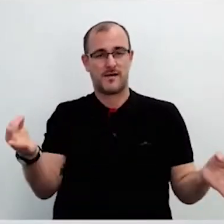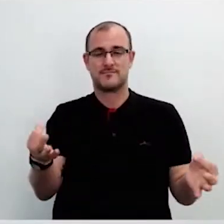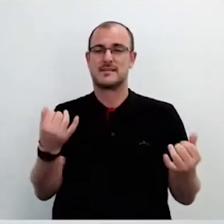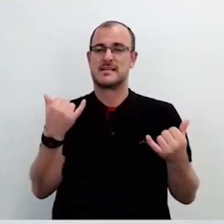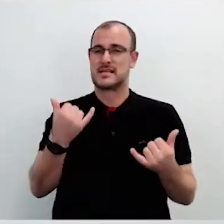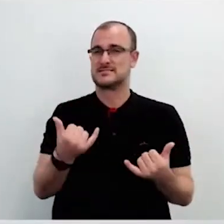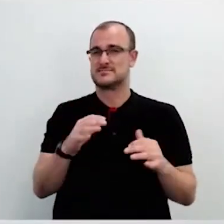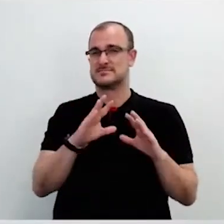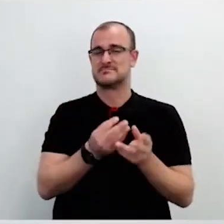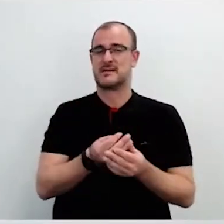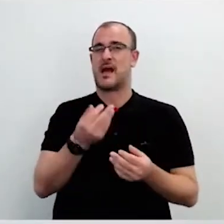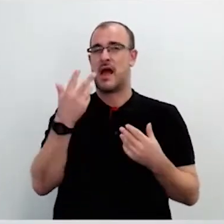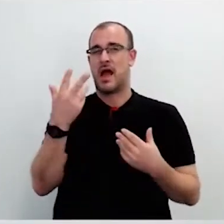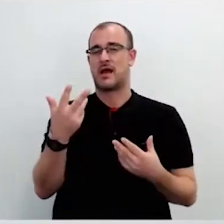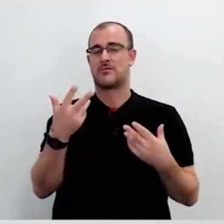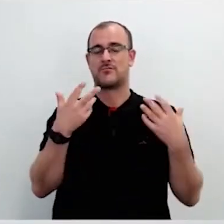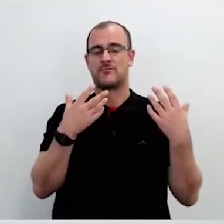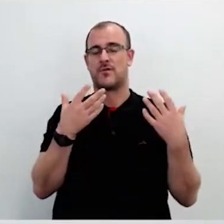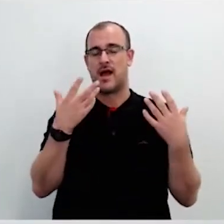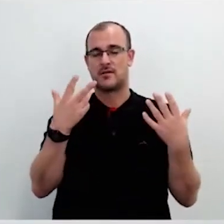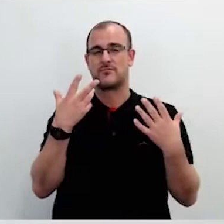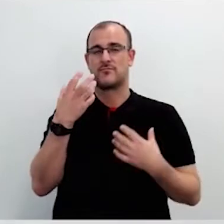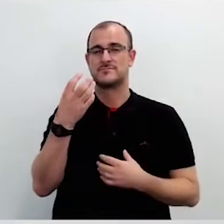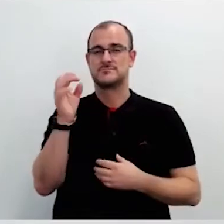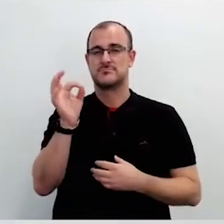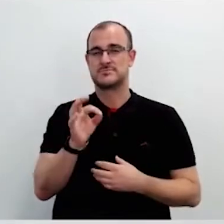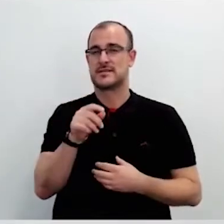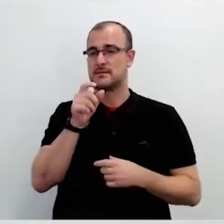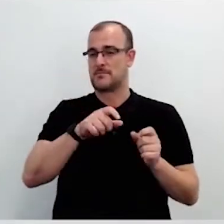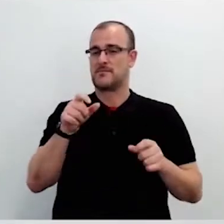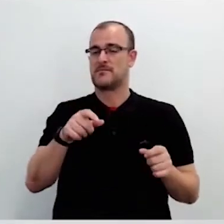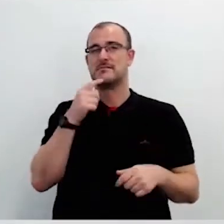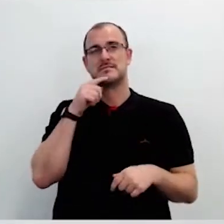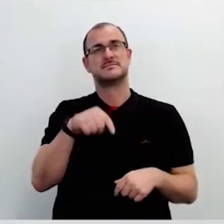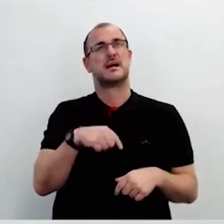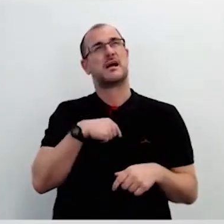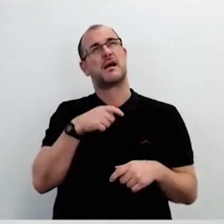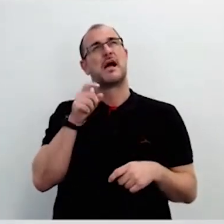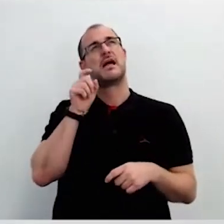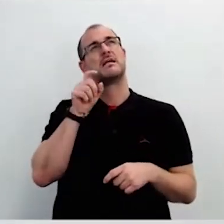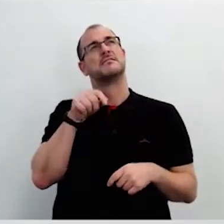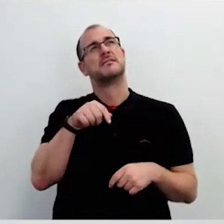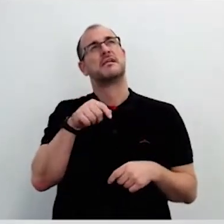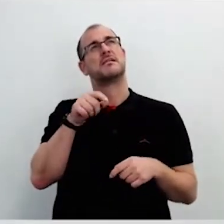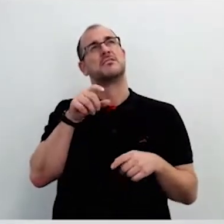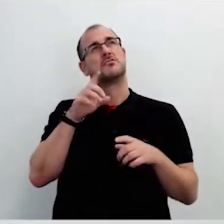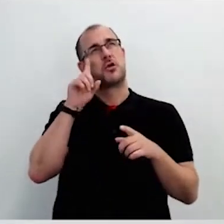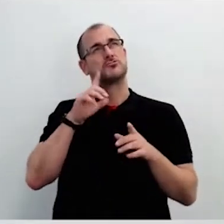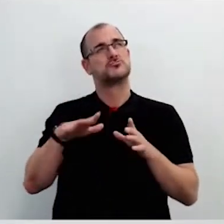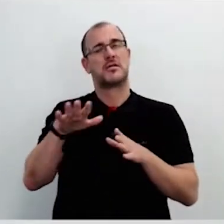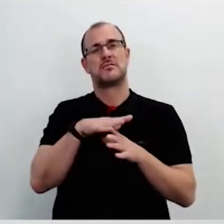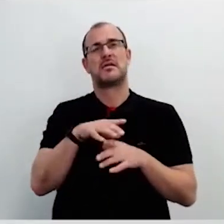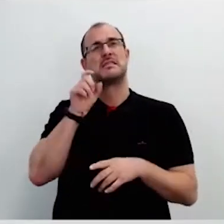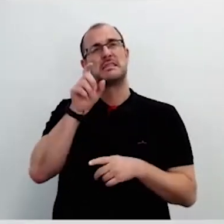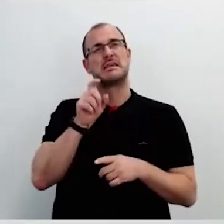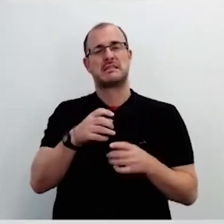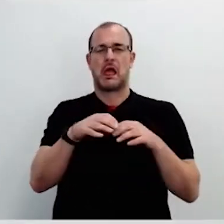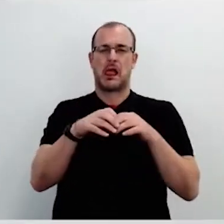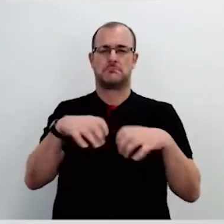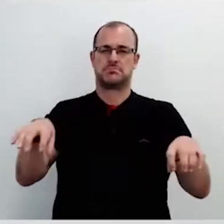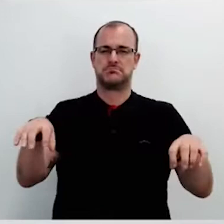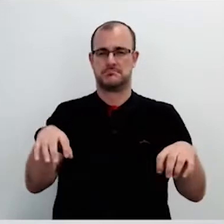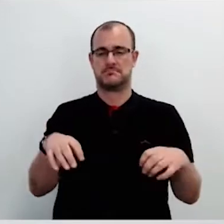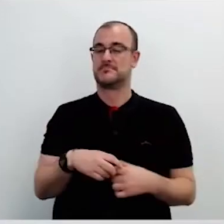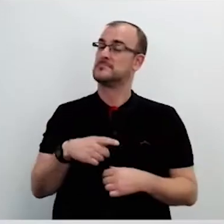sehen 58% der Bevölkerung das Land als digital gespalten. Herr Haagspiel, die Deutsche Telekom setzt